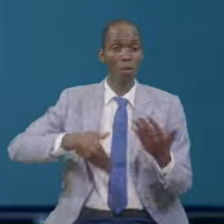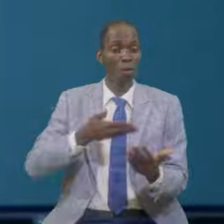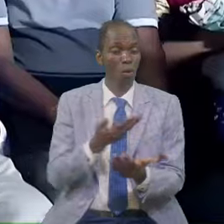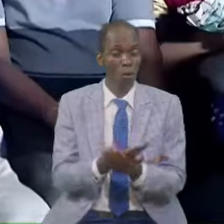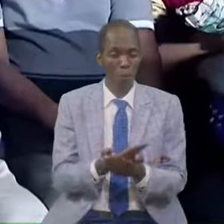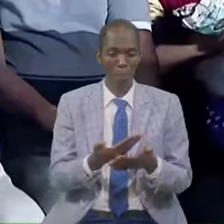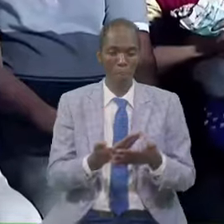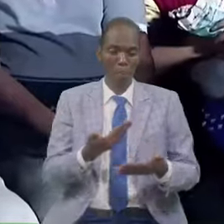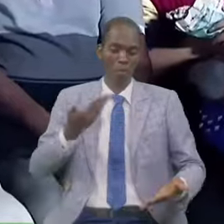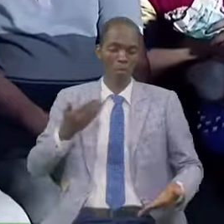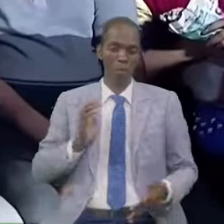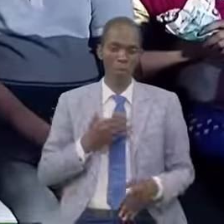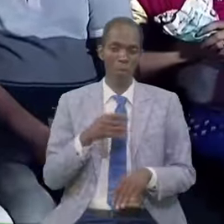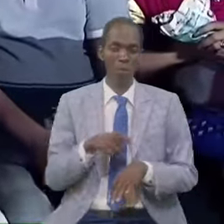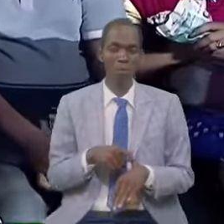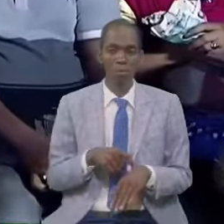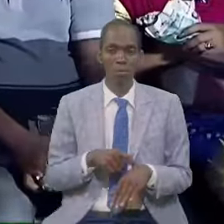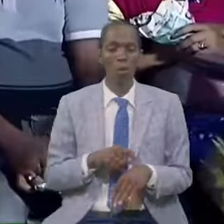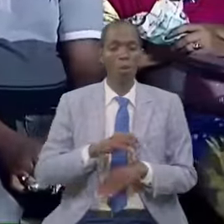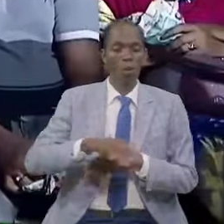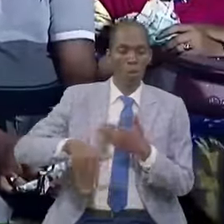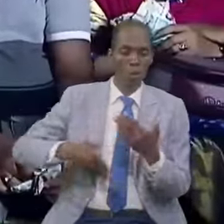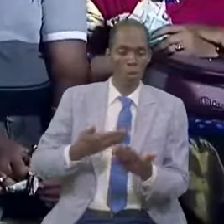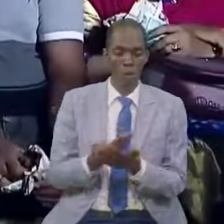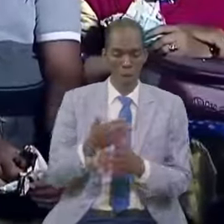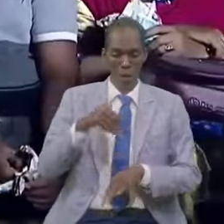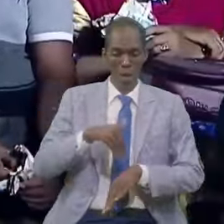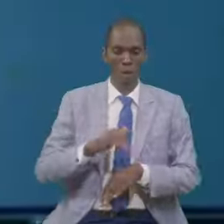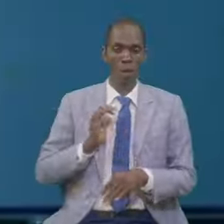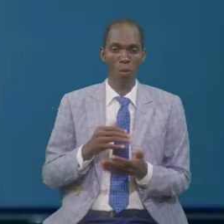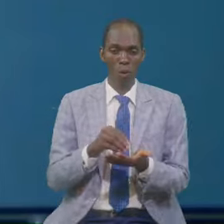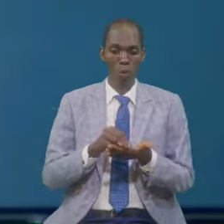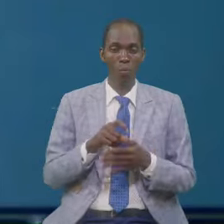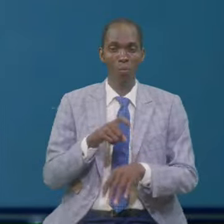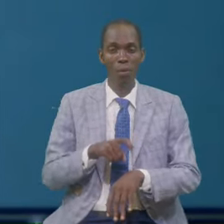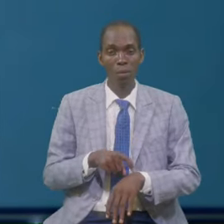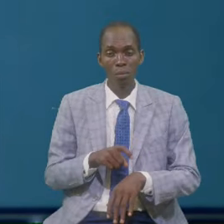అందరూ కూడా మన ముందలనే ఉన్నారు. All at our time. అందరని సమయాలలో ఉన్నారు. All